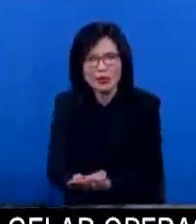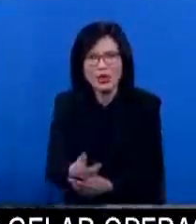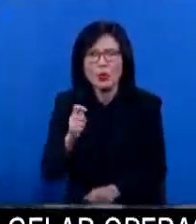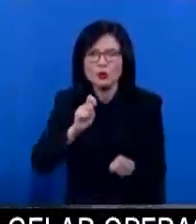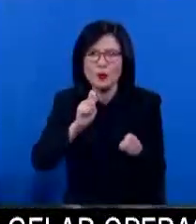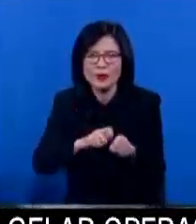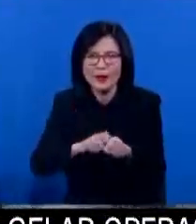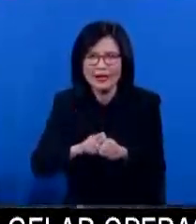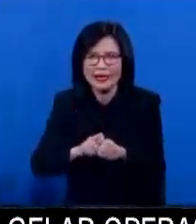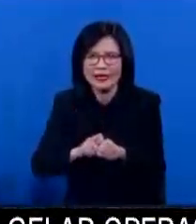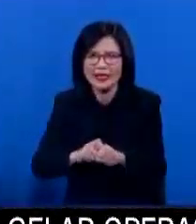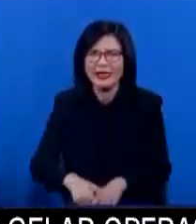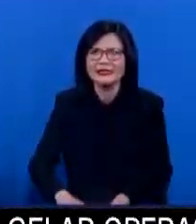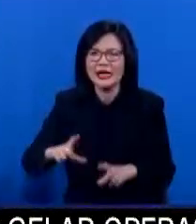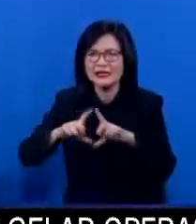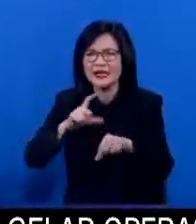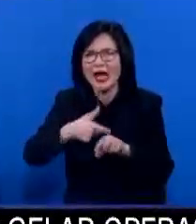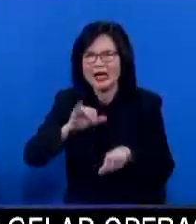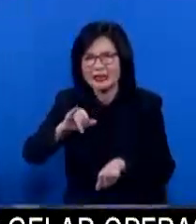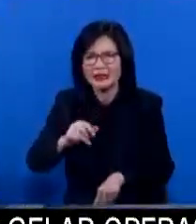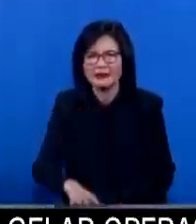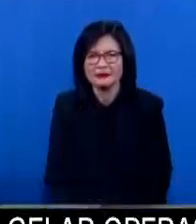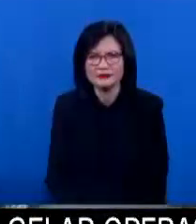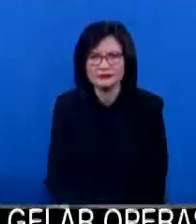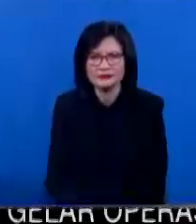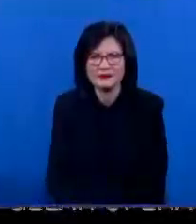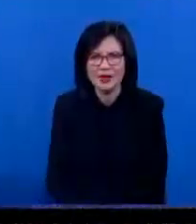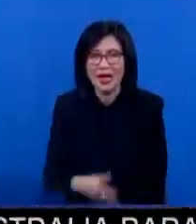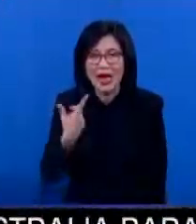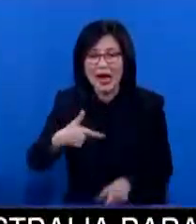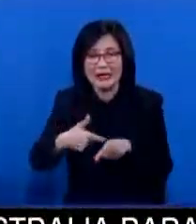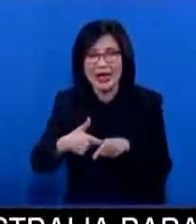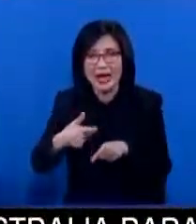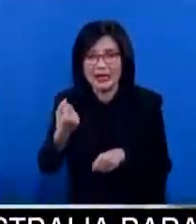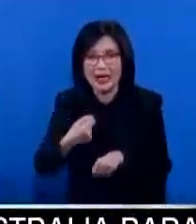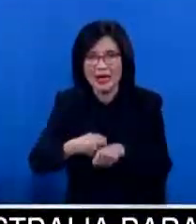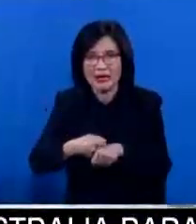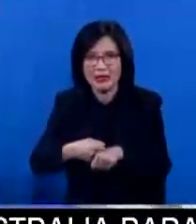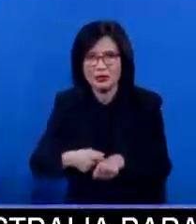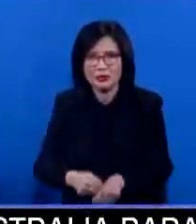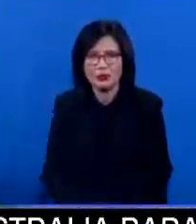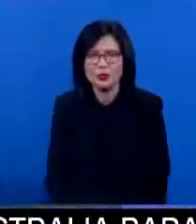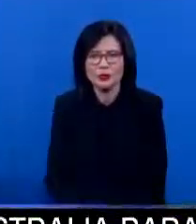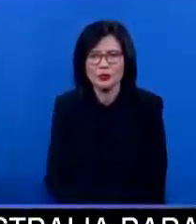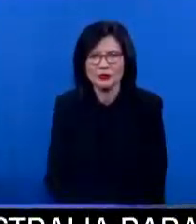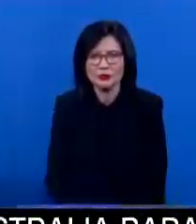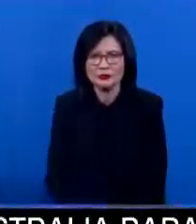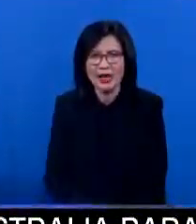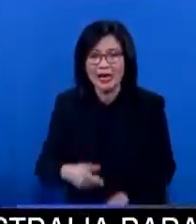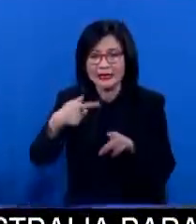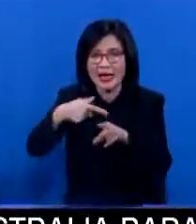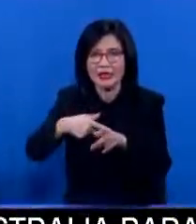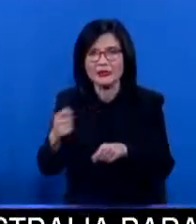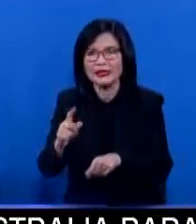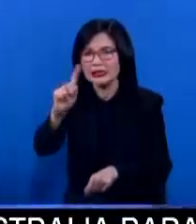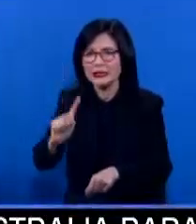memperbaiki charger aki di perairan Laut Arafura, Papua. Tanpa sengaja tangan warga Tanjung Balai Karimun, Provinsi Riau itu menyentuh